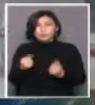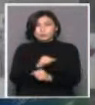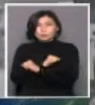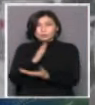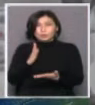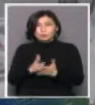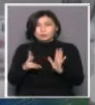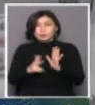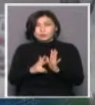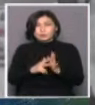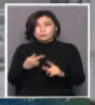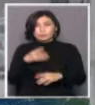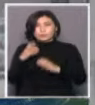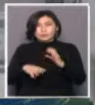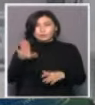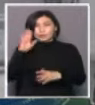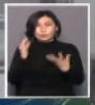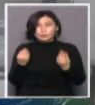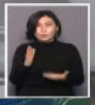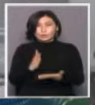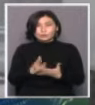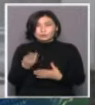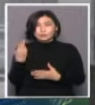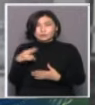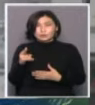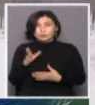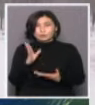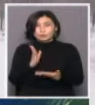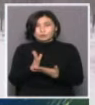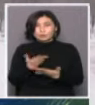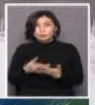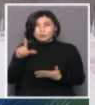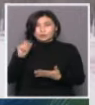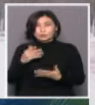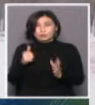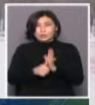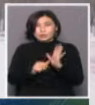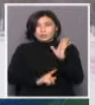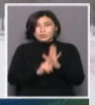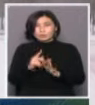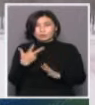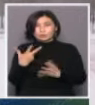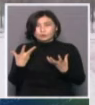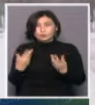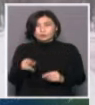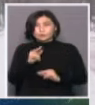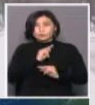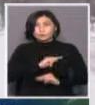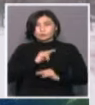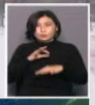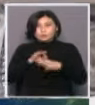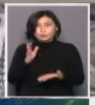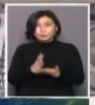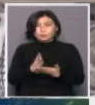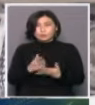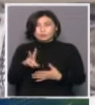Биыл 8 наурыз халықаралық әйелдер күні дүйсенбіге түсіп тұрғандықтан тұрғындар 6-сынан бастап 3 күнін жұмыстан тыс өткізеді.